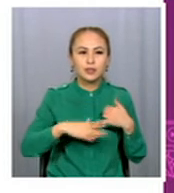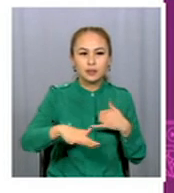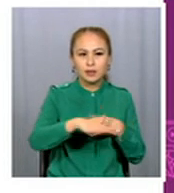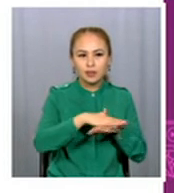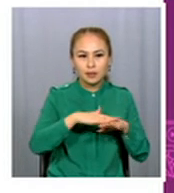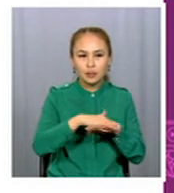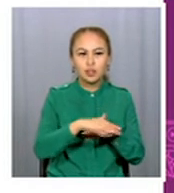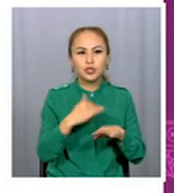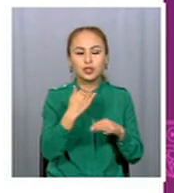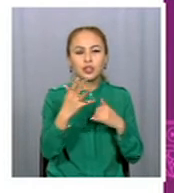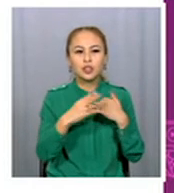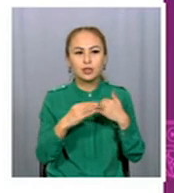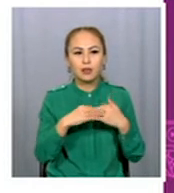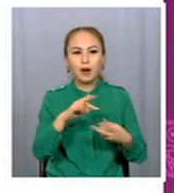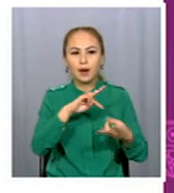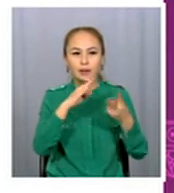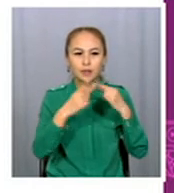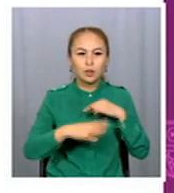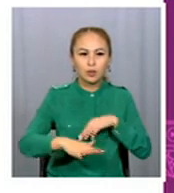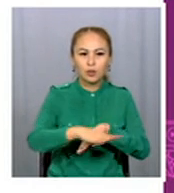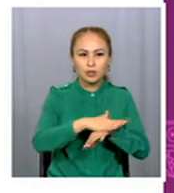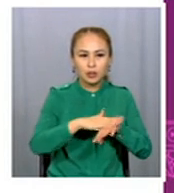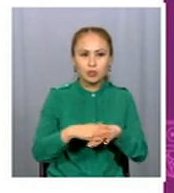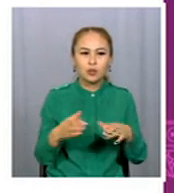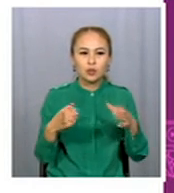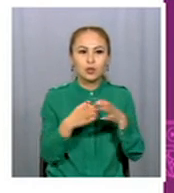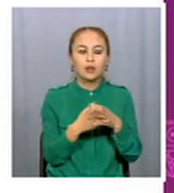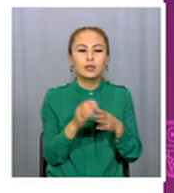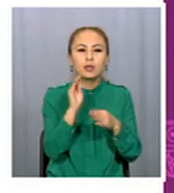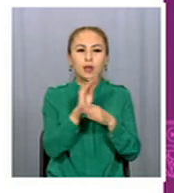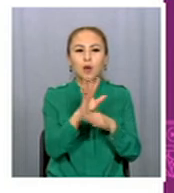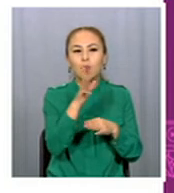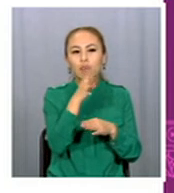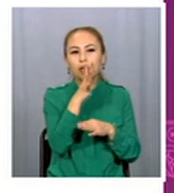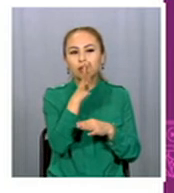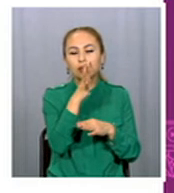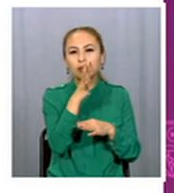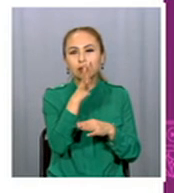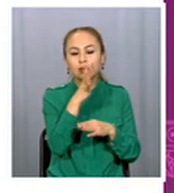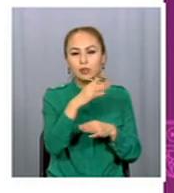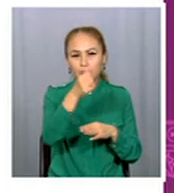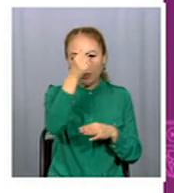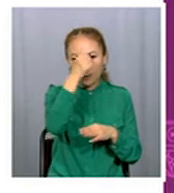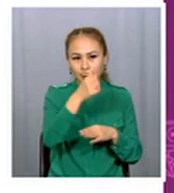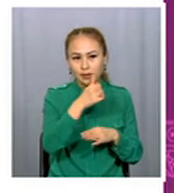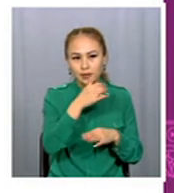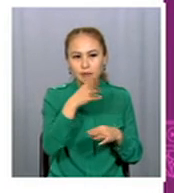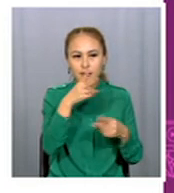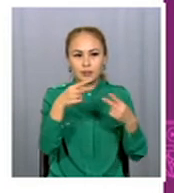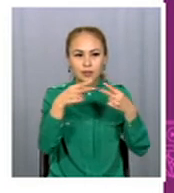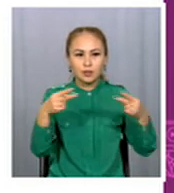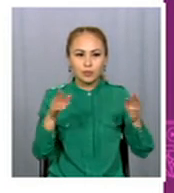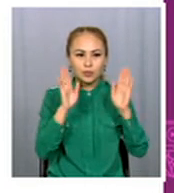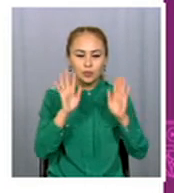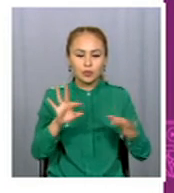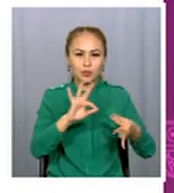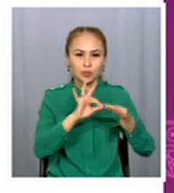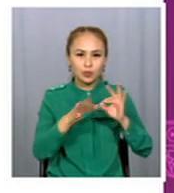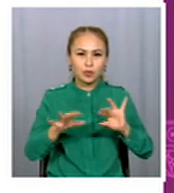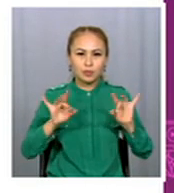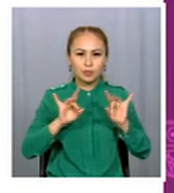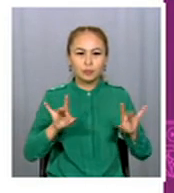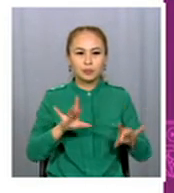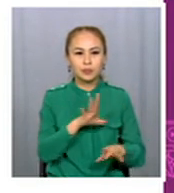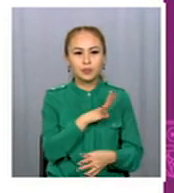серігі екенін, және жерді айнала қозғалатынын, сол айналған уақыт бір айға тең